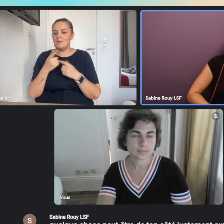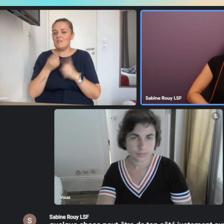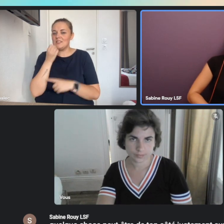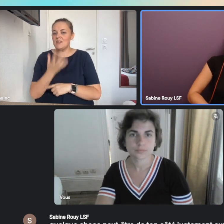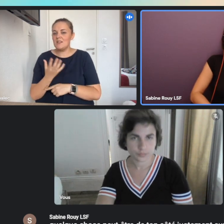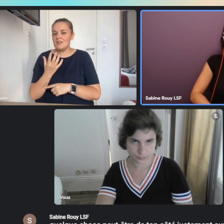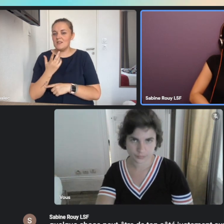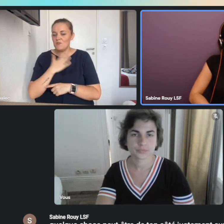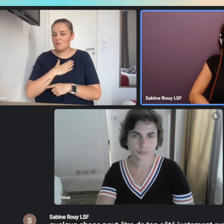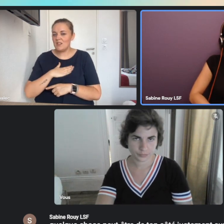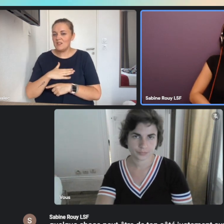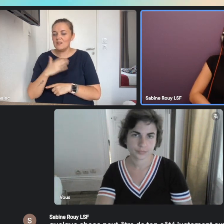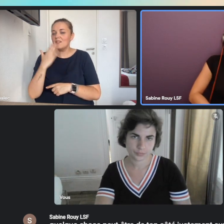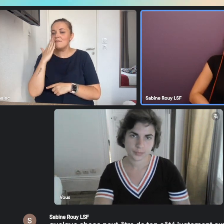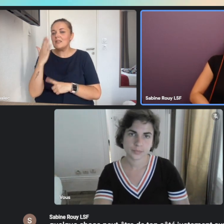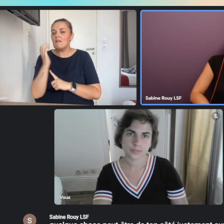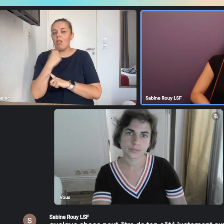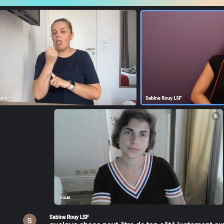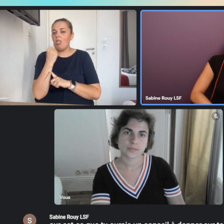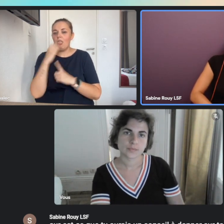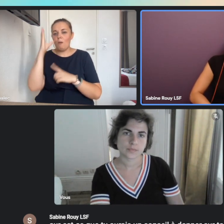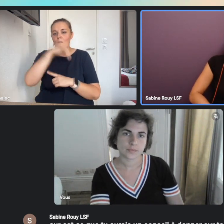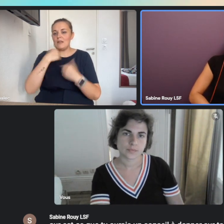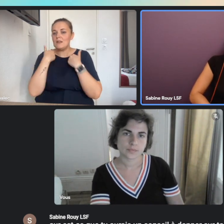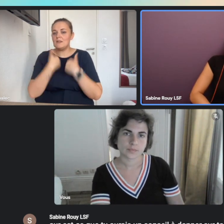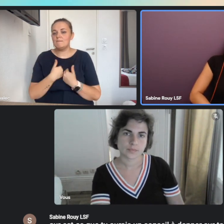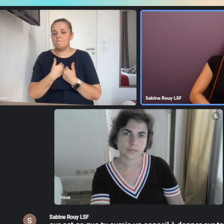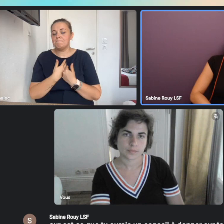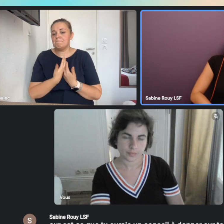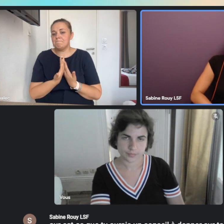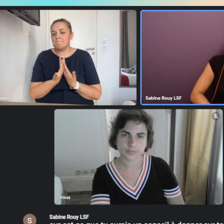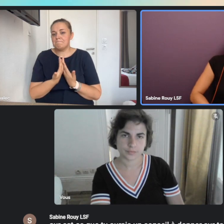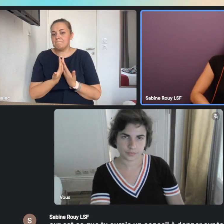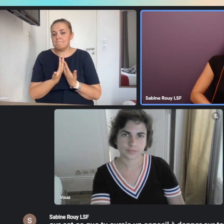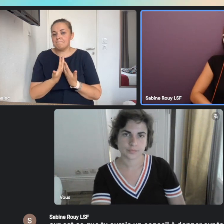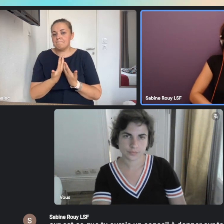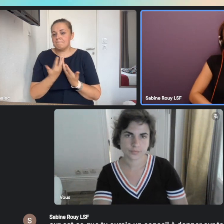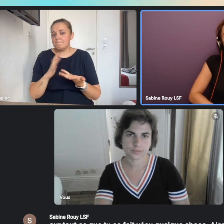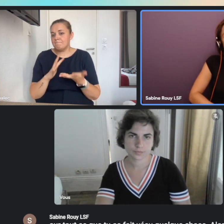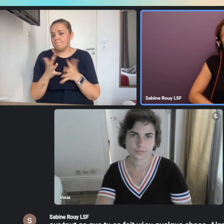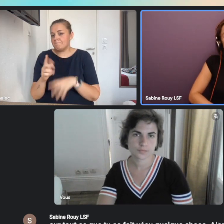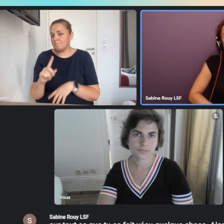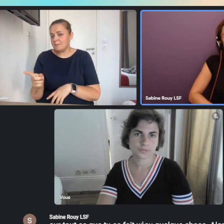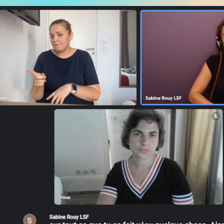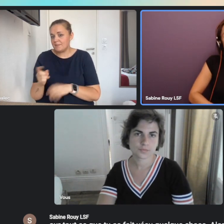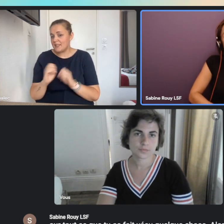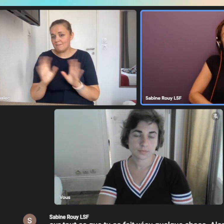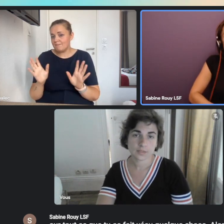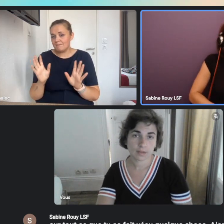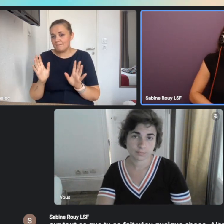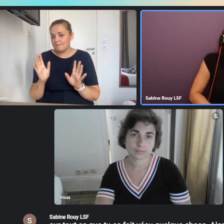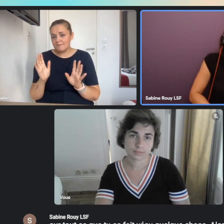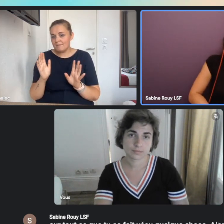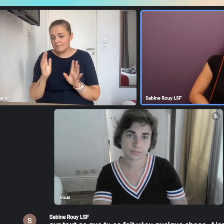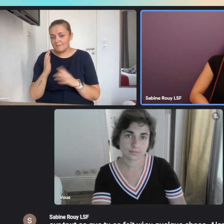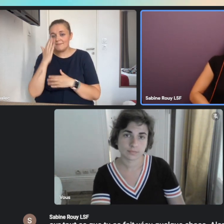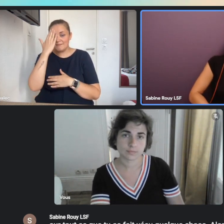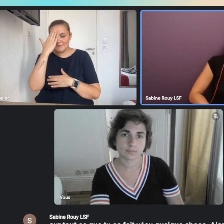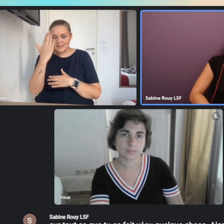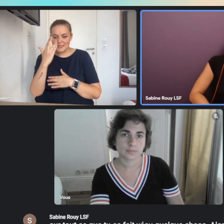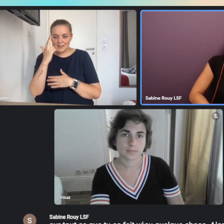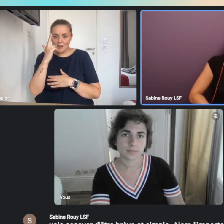Parfois, c'est bien de s'écouter. Parfois, c'est bien, justement, ça fait du bien. Si on s'écoute plus, si on s'oublie et ben, on n'évolue pas. Ça,